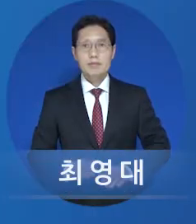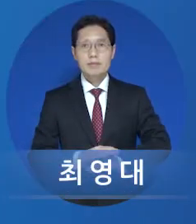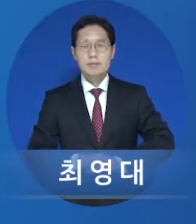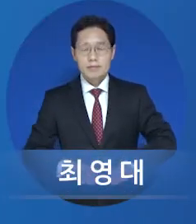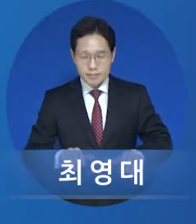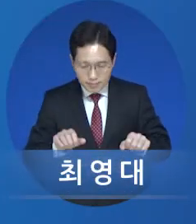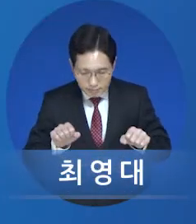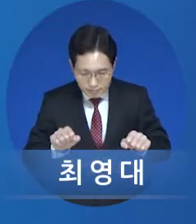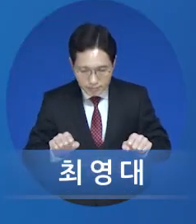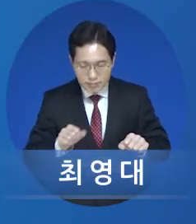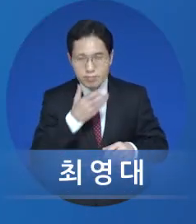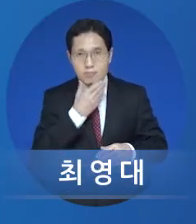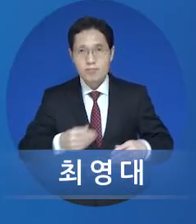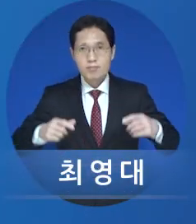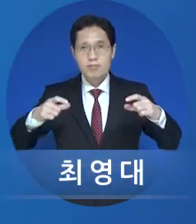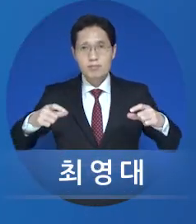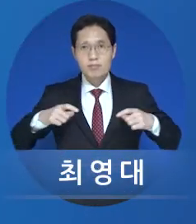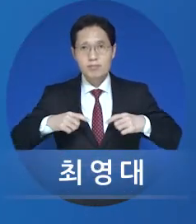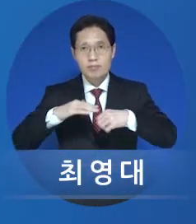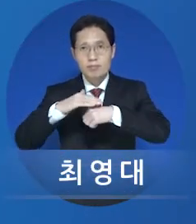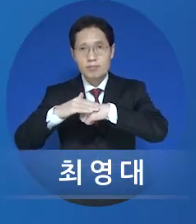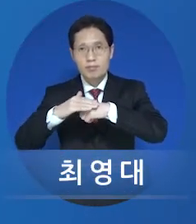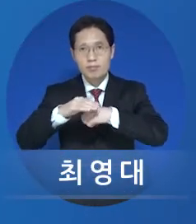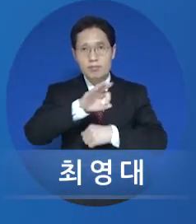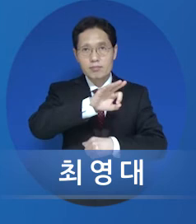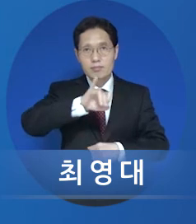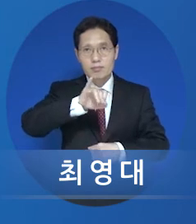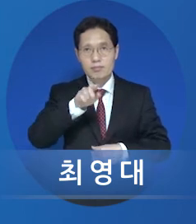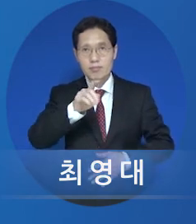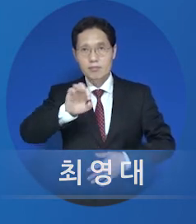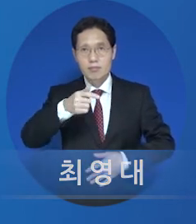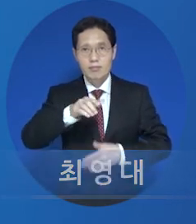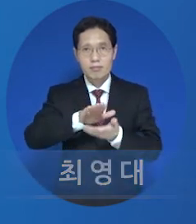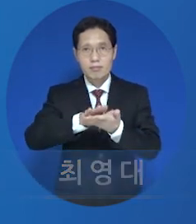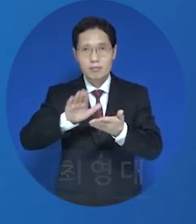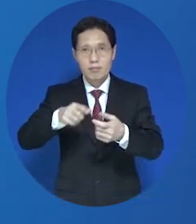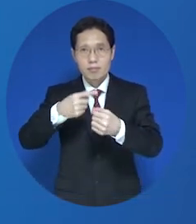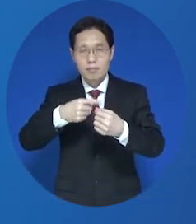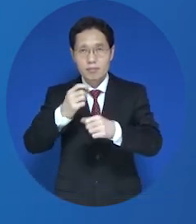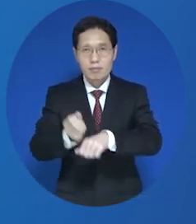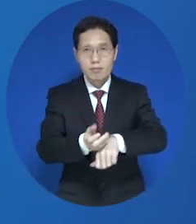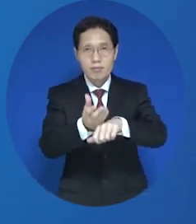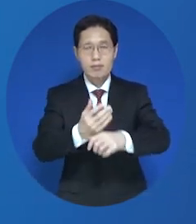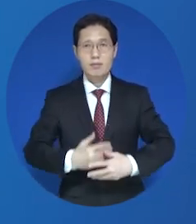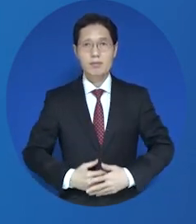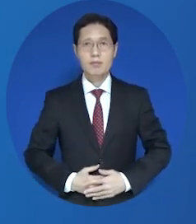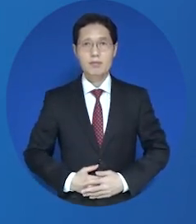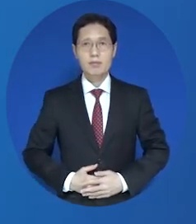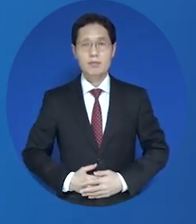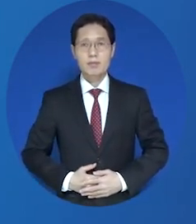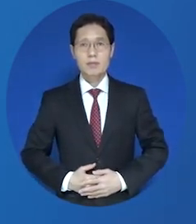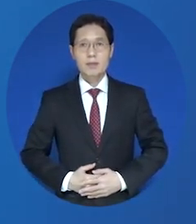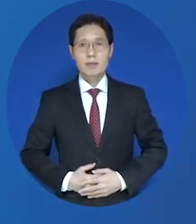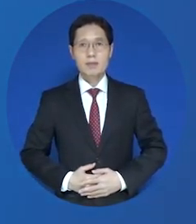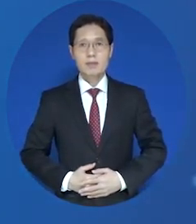시청자 여러분 안녕하십니까? 행복한 시민 자랑스런 대구입니다의 이정윤입니다. 첫 소식 전해드립니다.